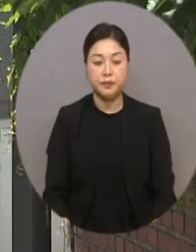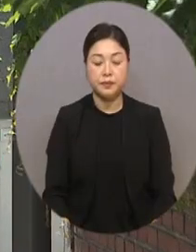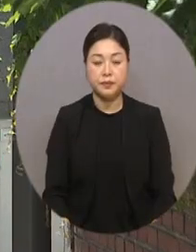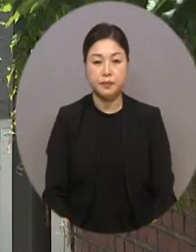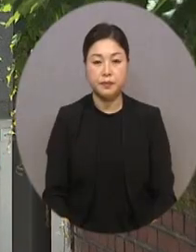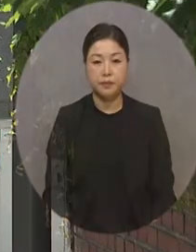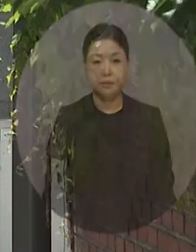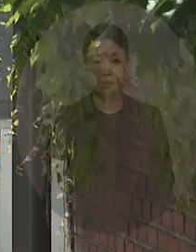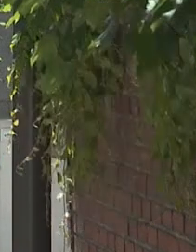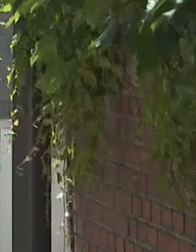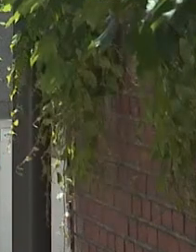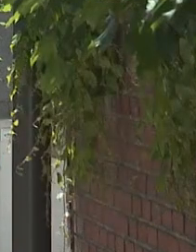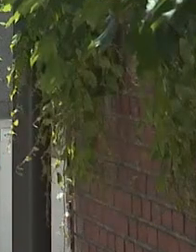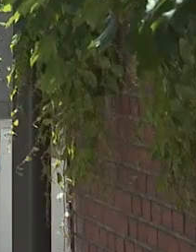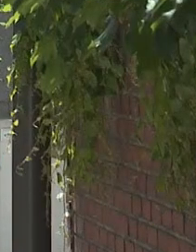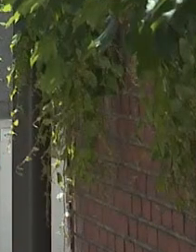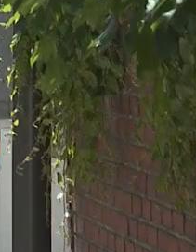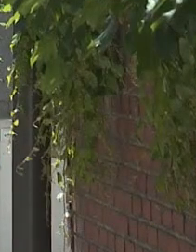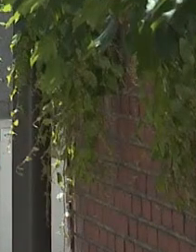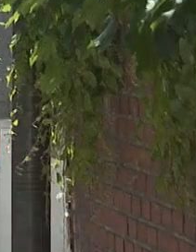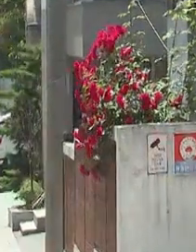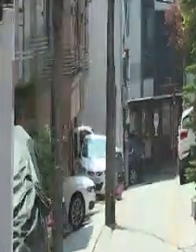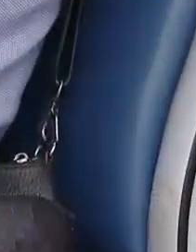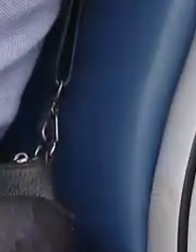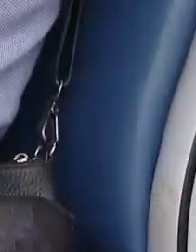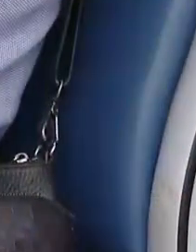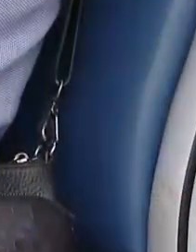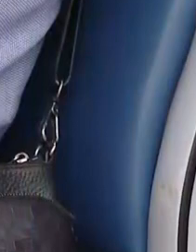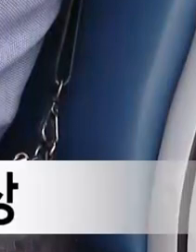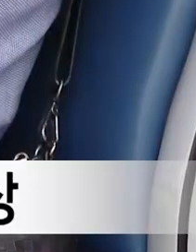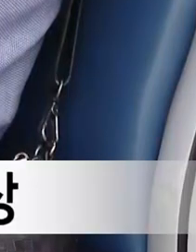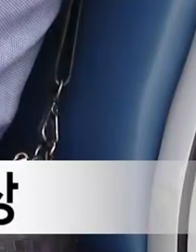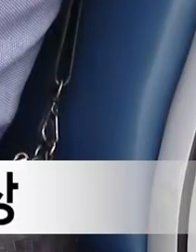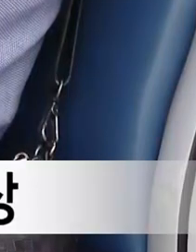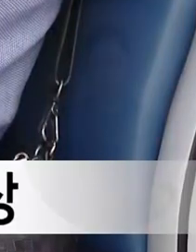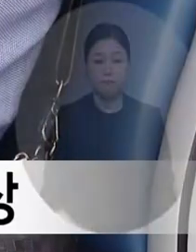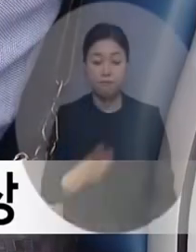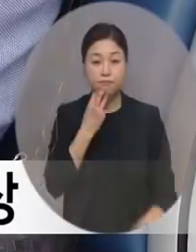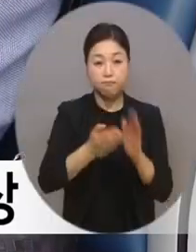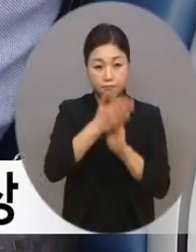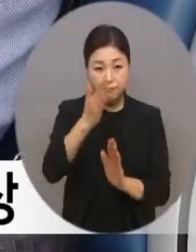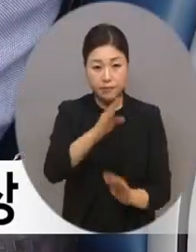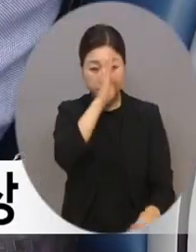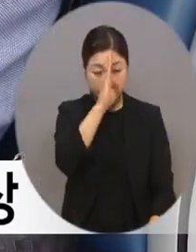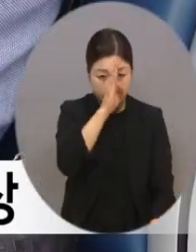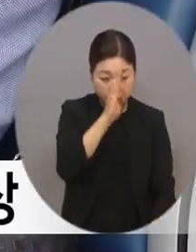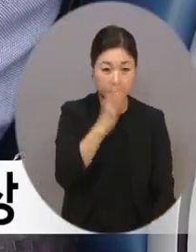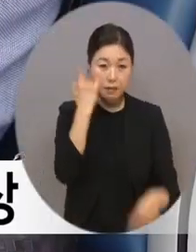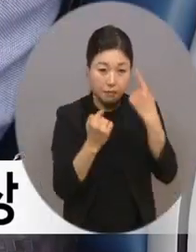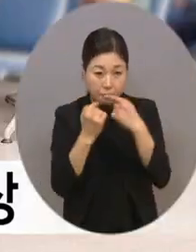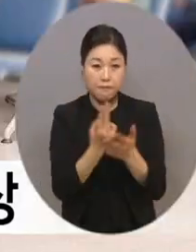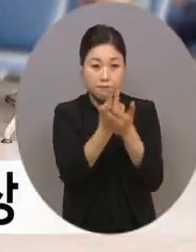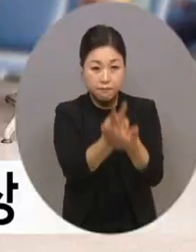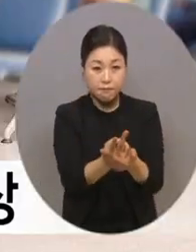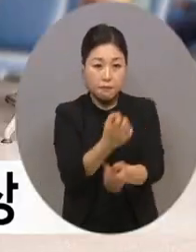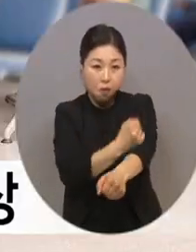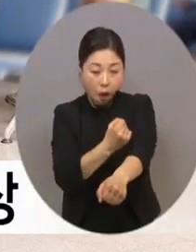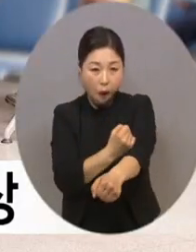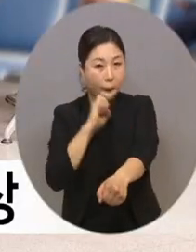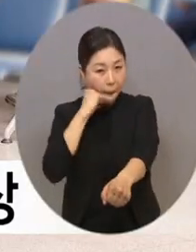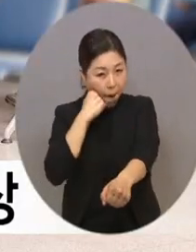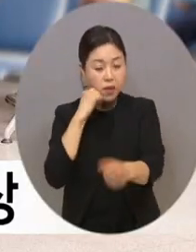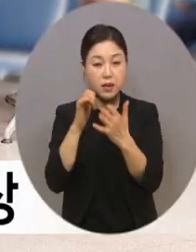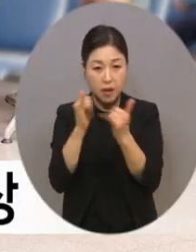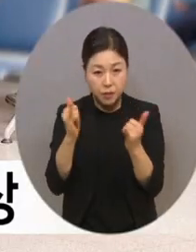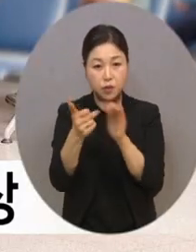T 뉴스 정유정 있니다 서울시가 질병과 부상으로 입원한 노동 취약계층을 돕기